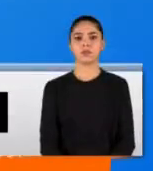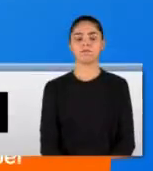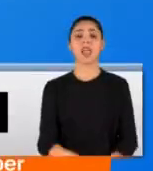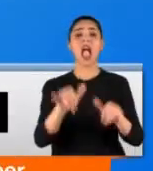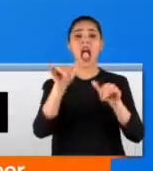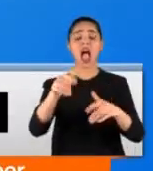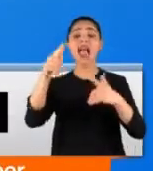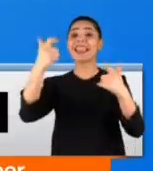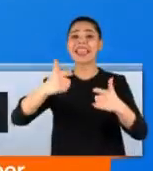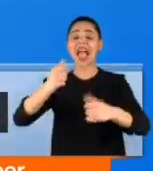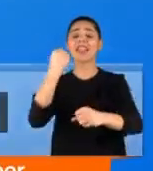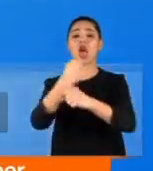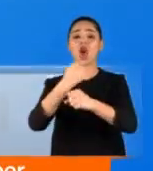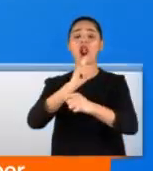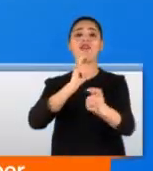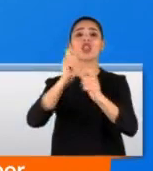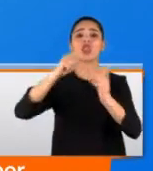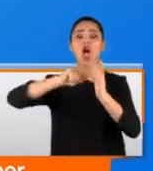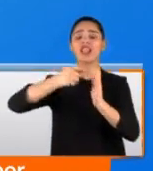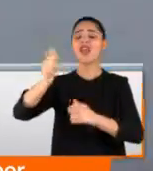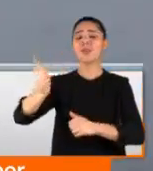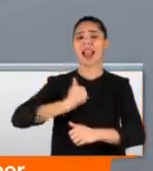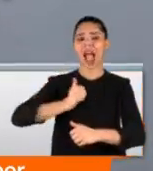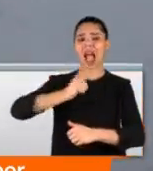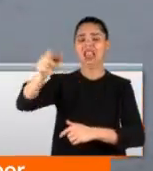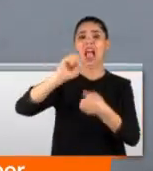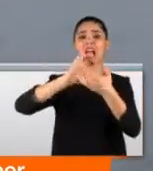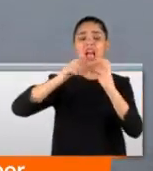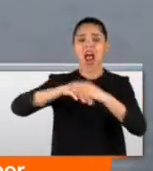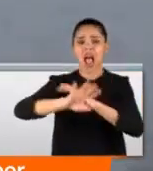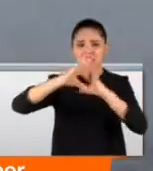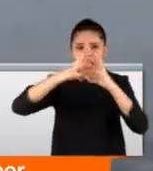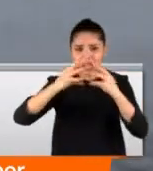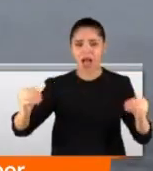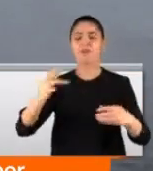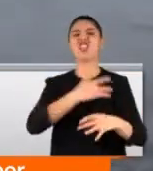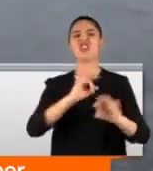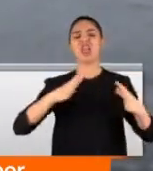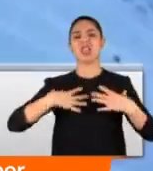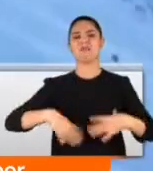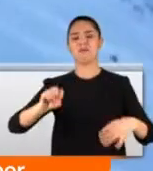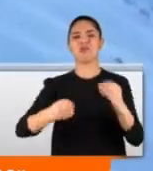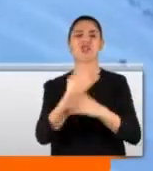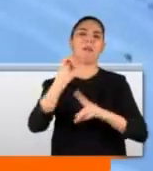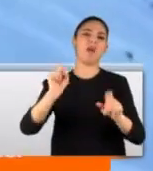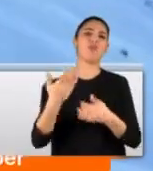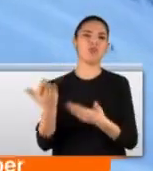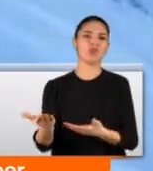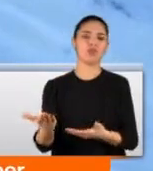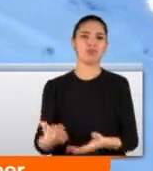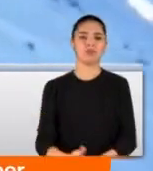Aynı noktada görevli sözleşmeli er Ali Özdemir ise çığda kaybolmuştu. Cansız bedenine bu sabah ulaşıldı.